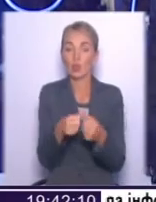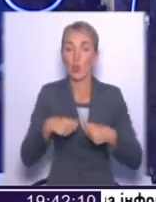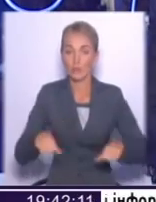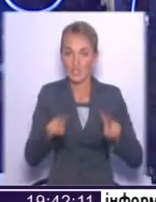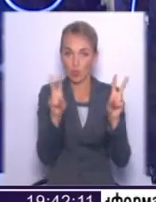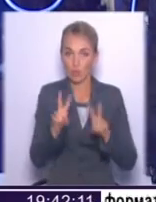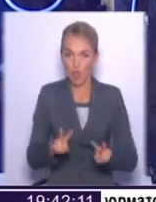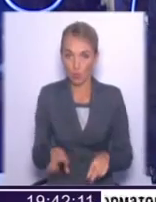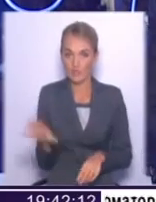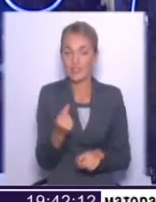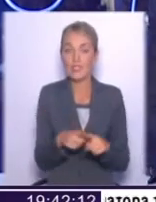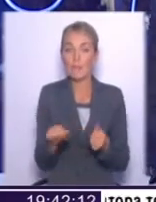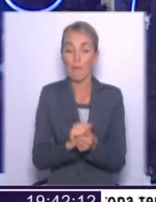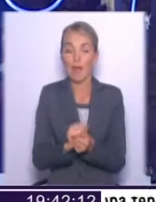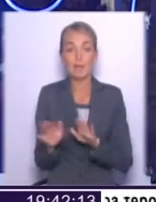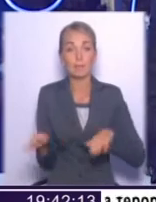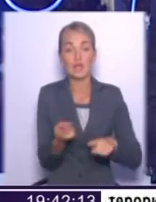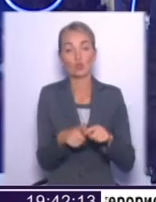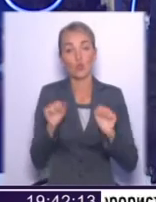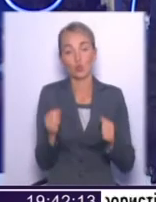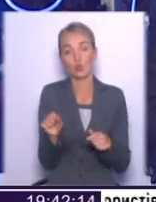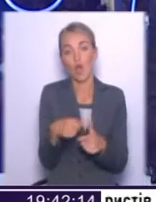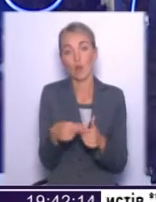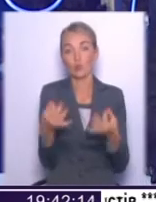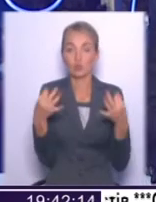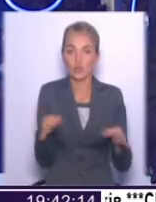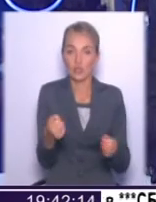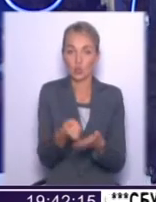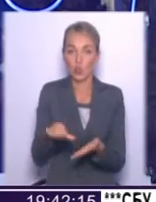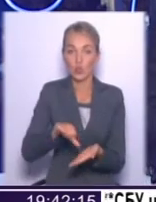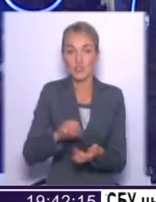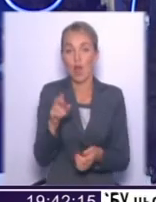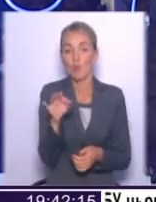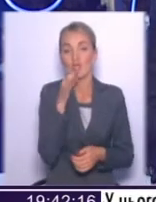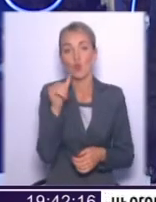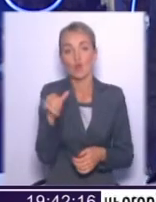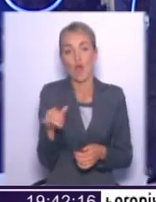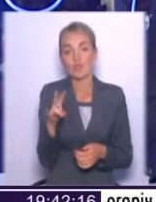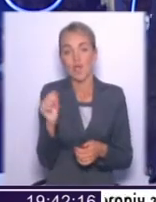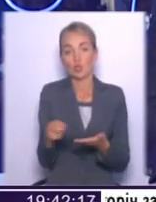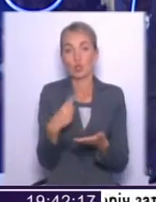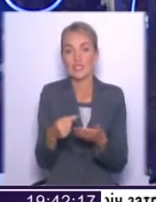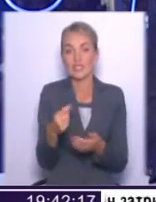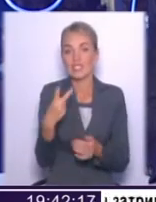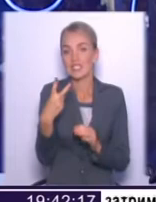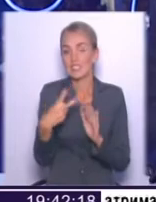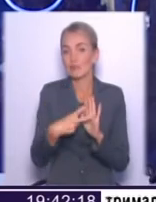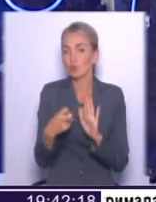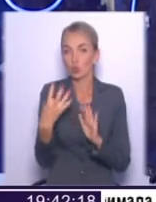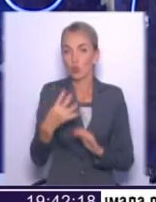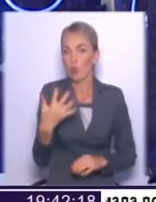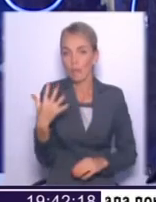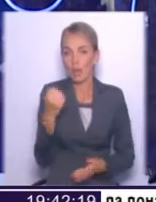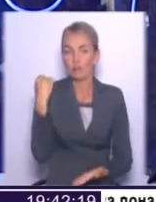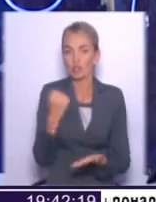ці папери, після цього можуть або допустити його до участі, або можуть сказати, у вас на сторінці 745 печатка якась така підозріла,